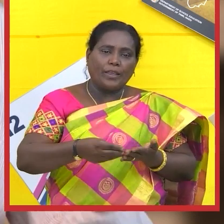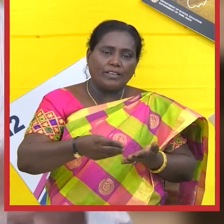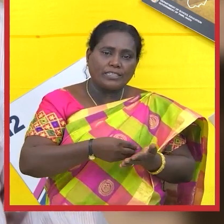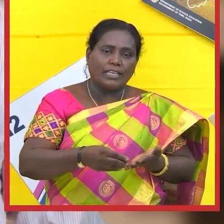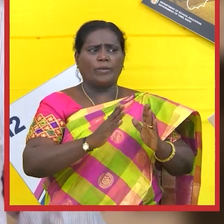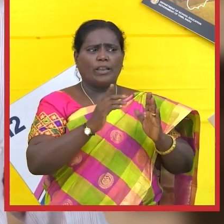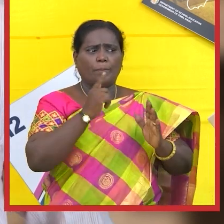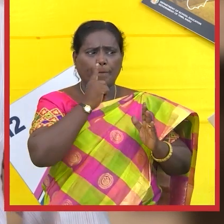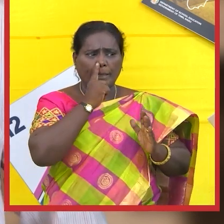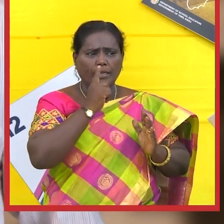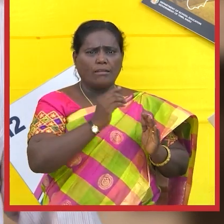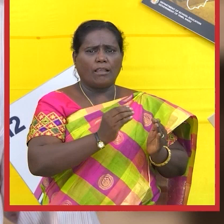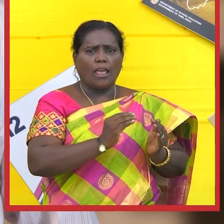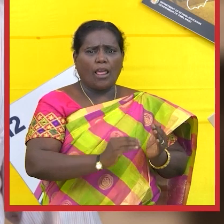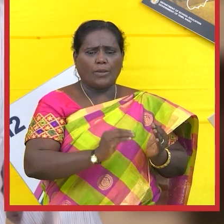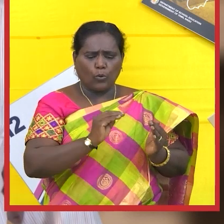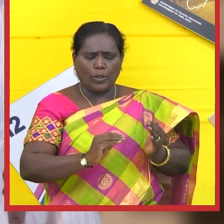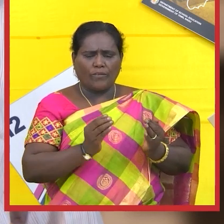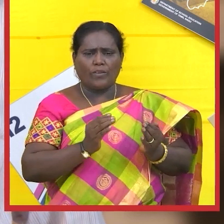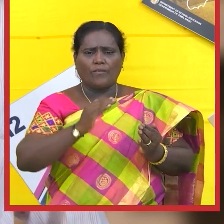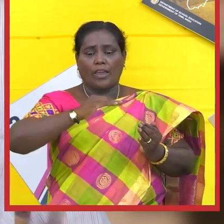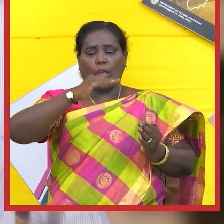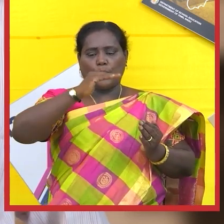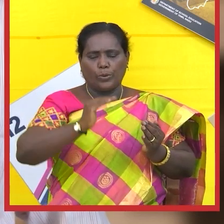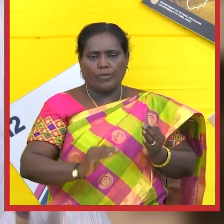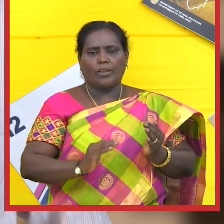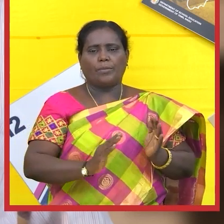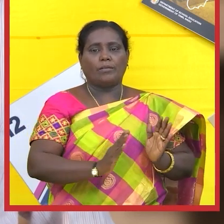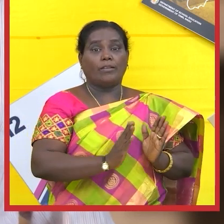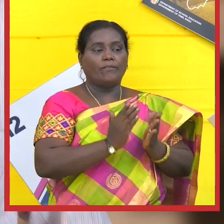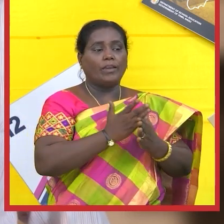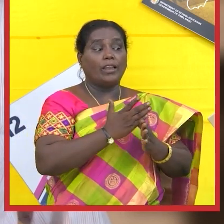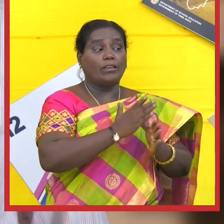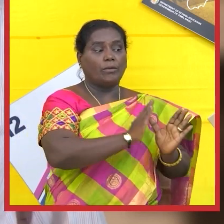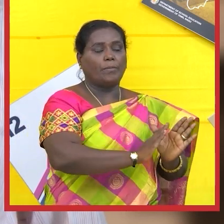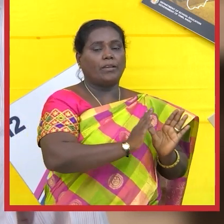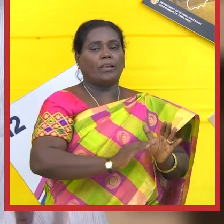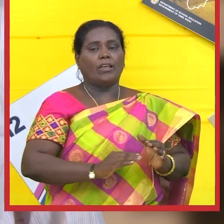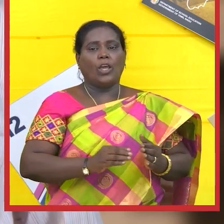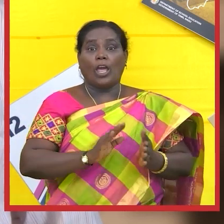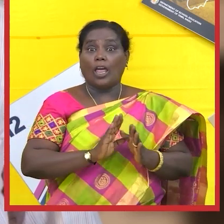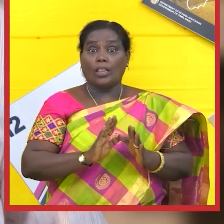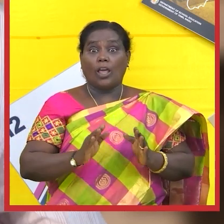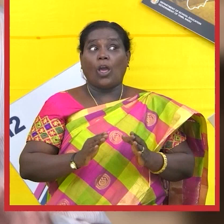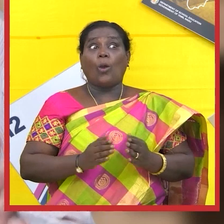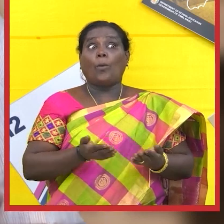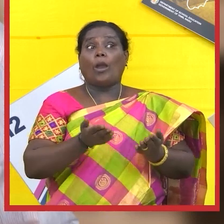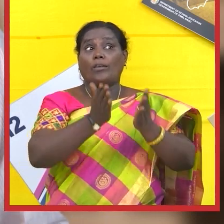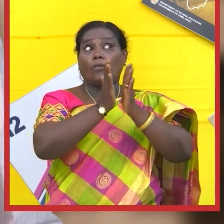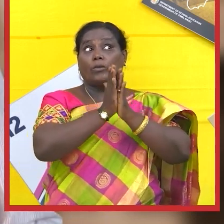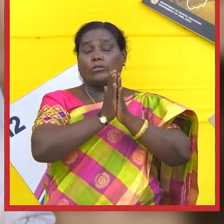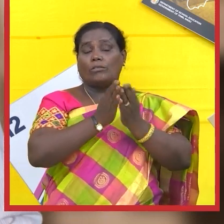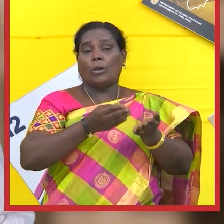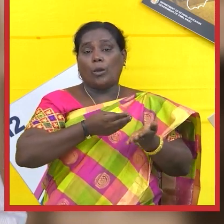கோவிலுக்கு அர்ப்பணிப்பார்கள். அதைத்தான் தேவதாசி முறை என்று நாம் சொல்கின்றோம். கடவுளுக்கு இறைபணி செய்வதற்காக அர்ப்பணிக்கப்பட்டவர்கள்